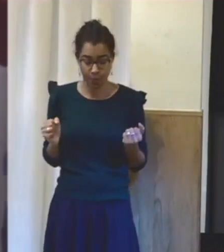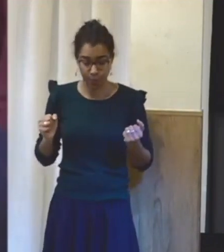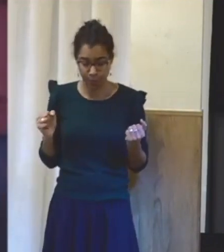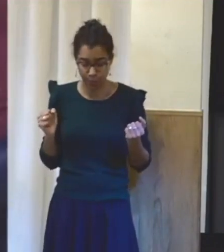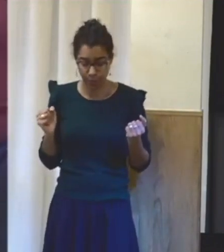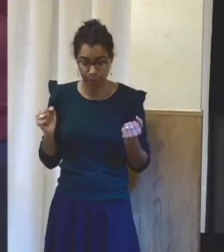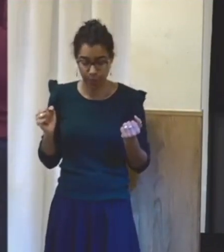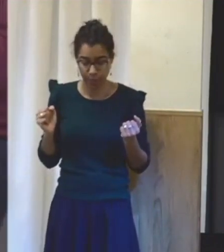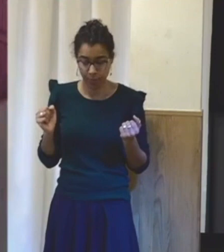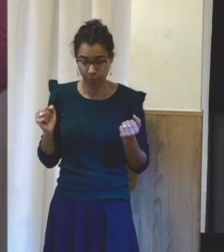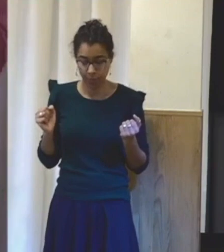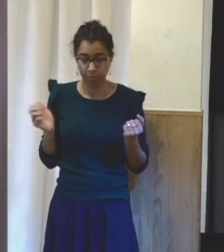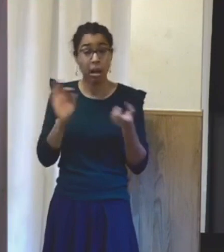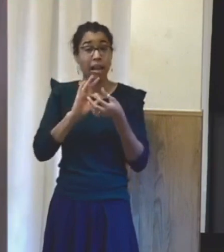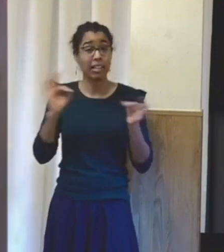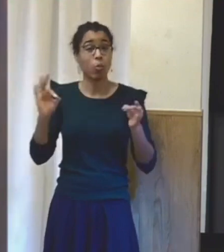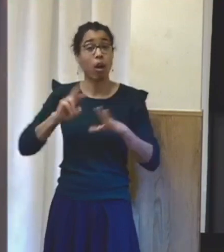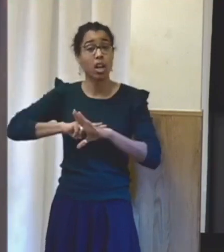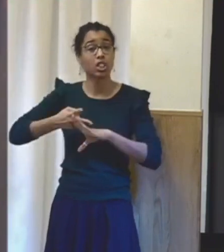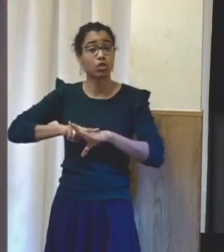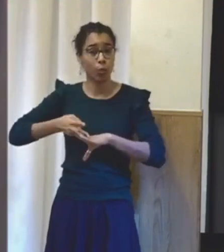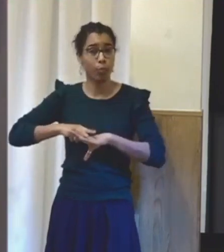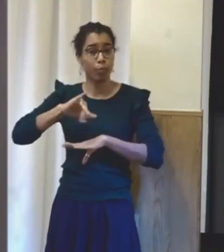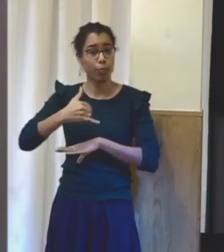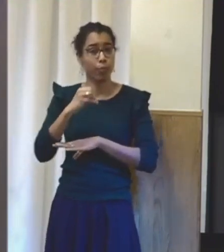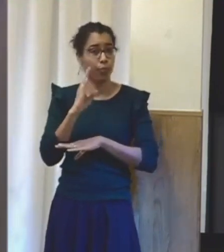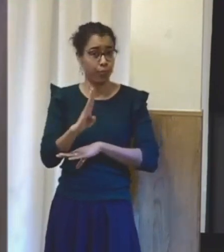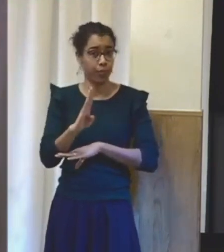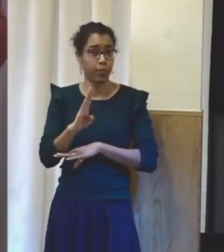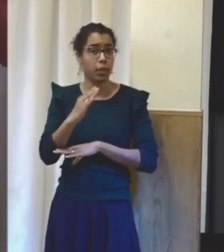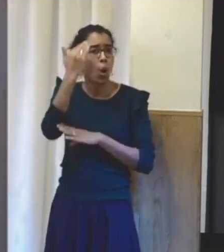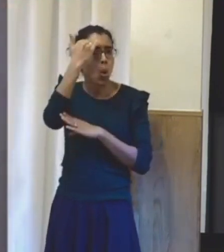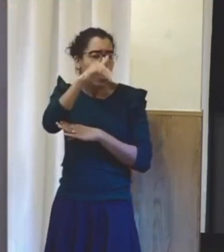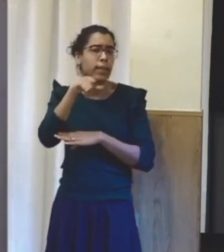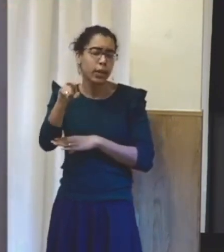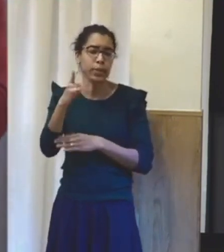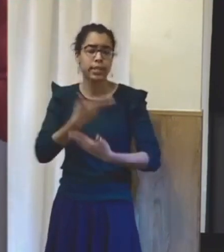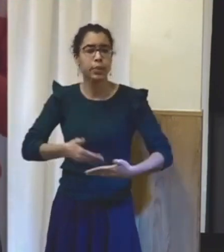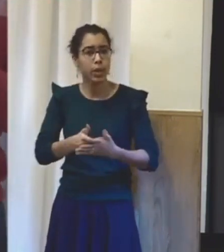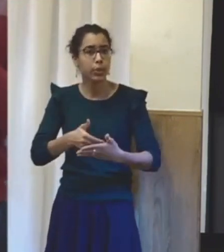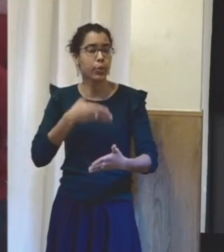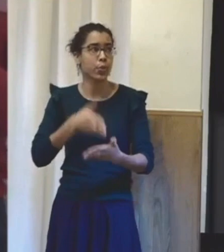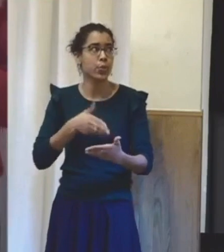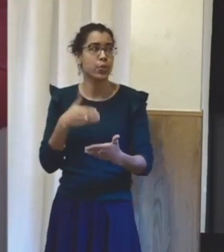j'ai pris l'histoire de Job, qu'on connaît, cet homme qui est passé par des moments difficiles.